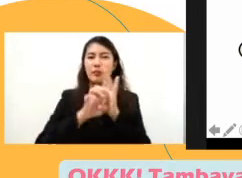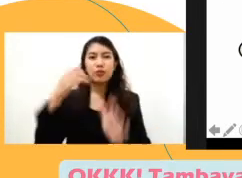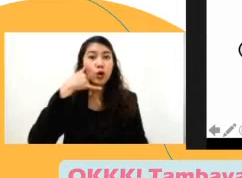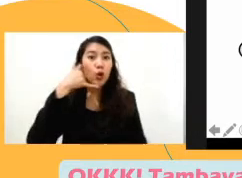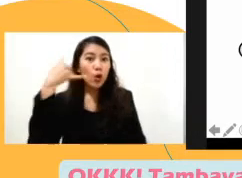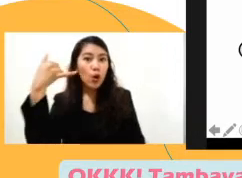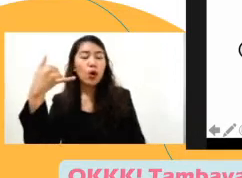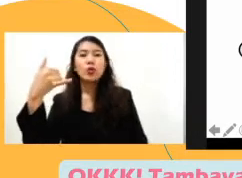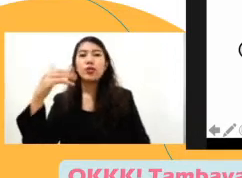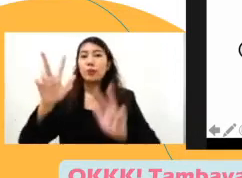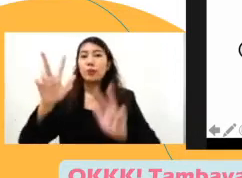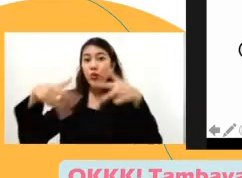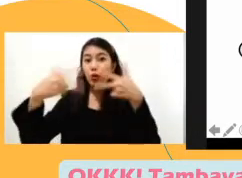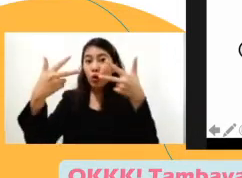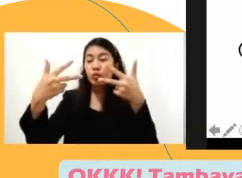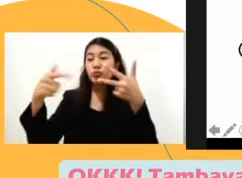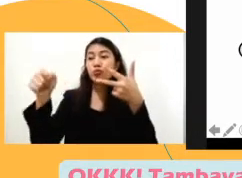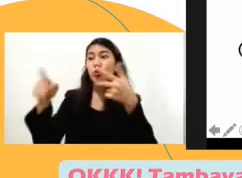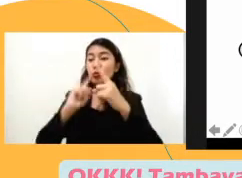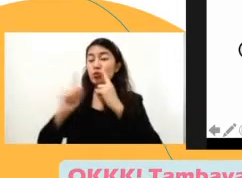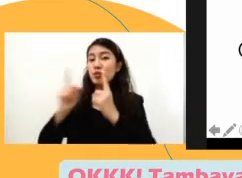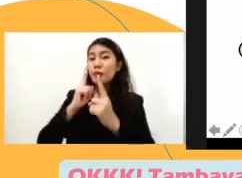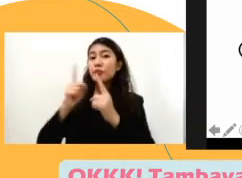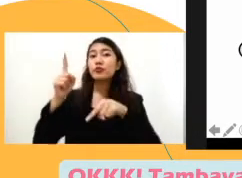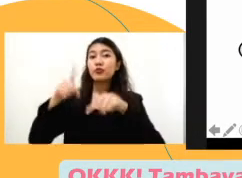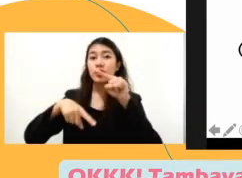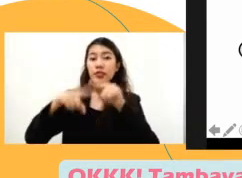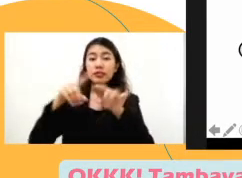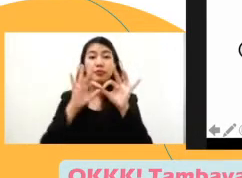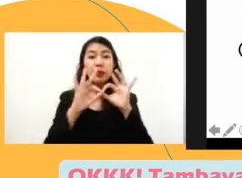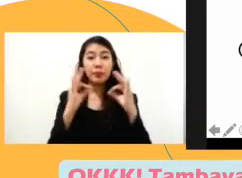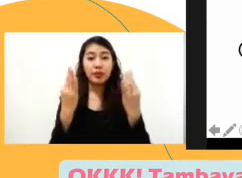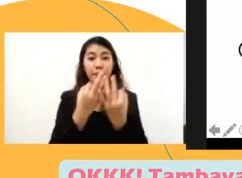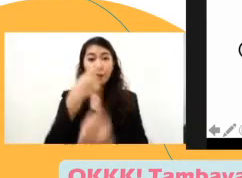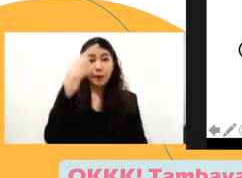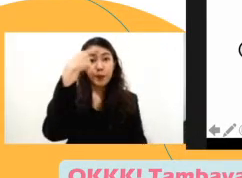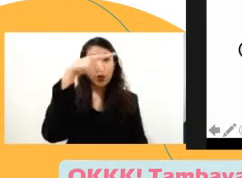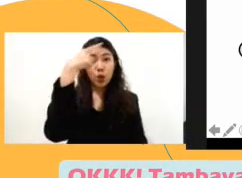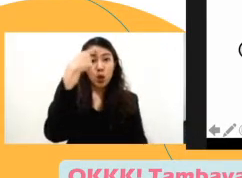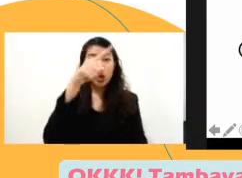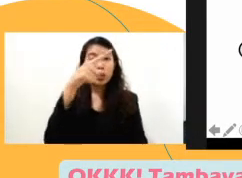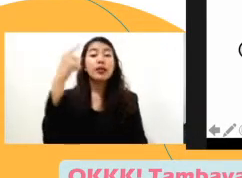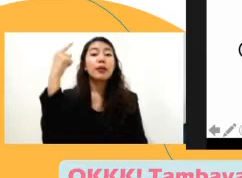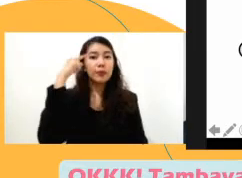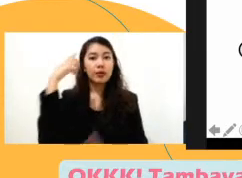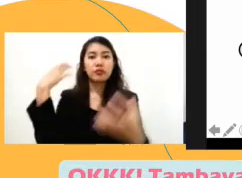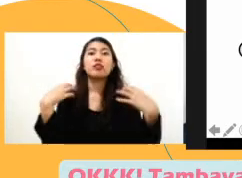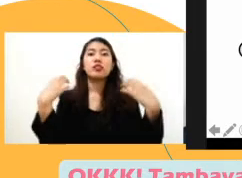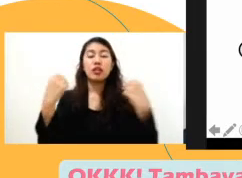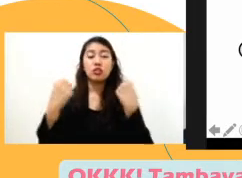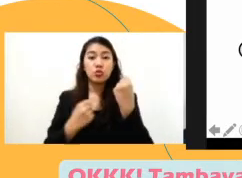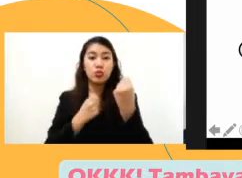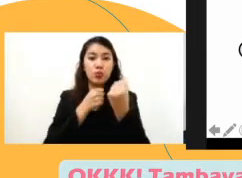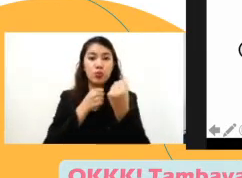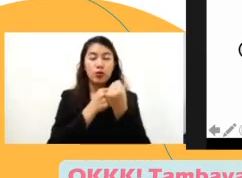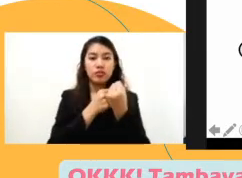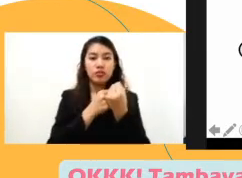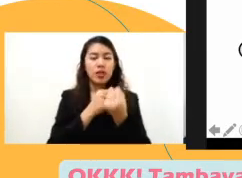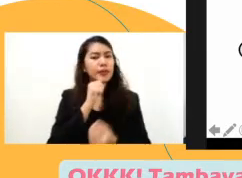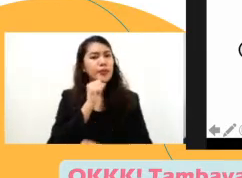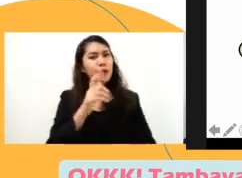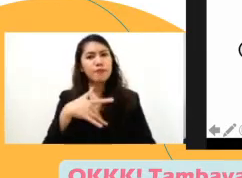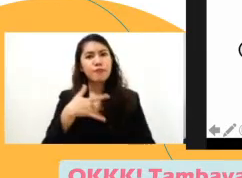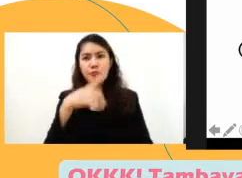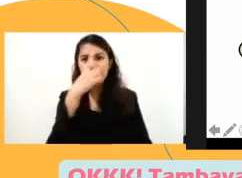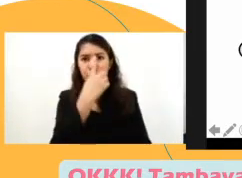natin sila para, no, para sa ating mental health din. Okay? Para hindi rin tayo malungkot,